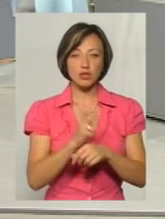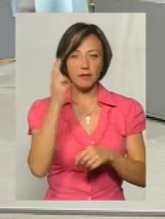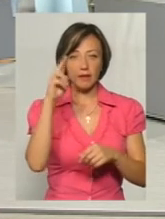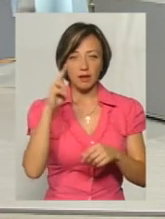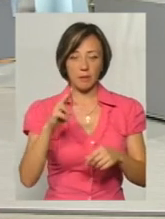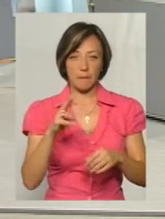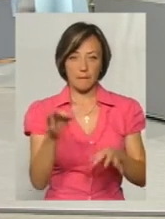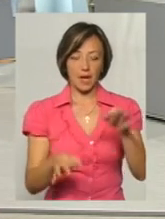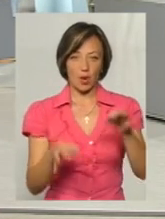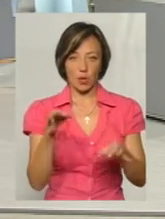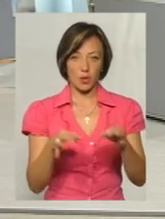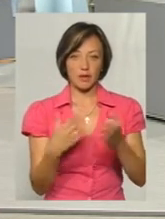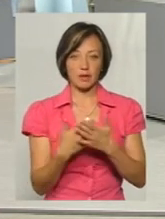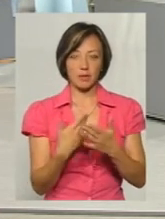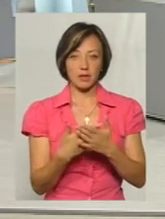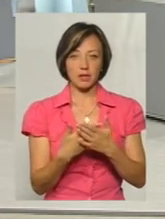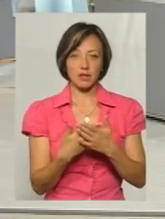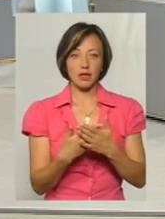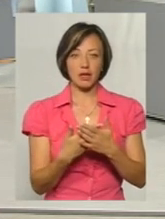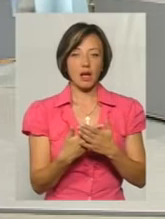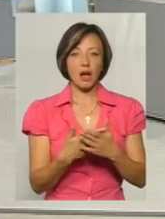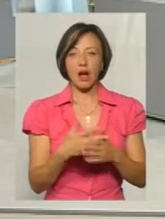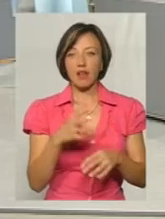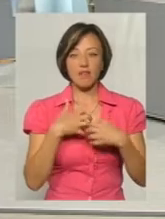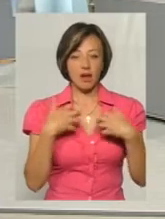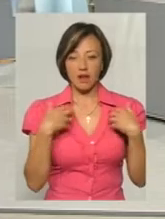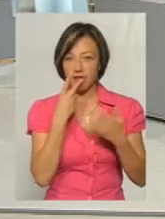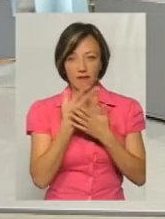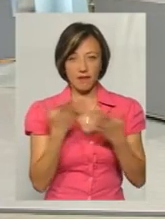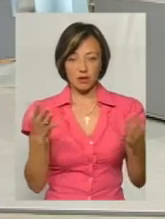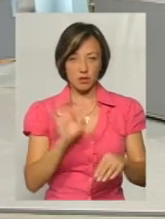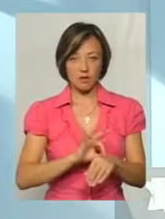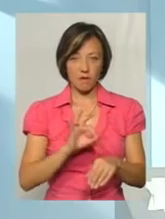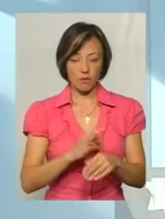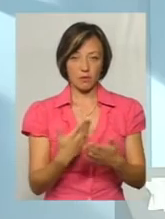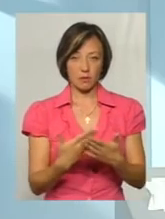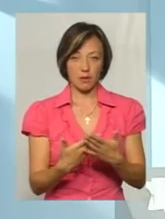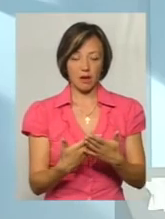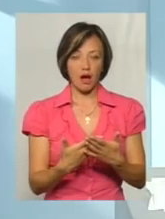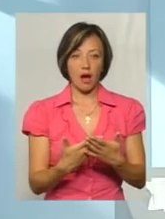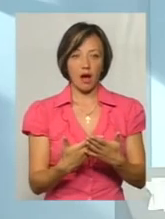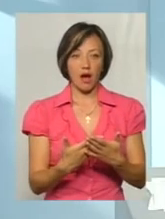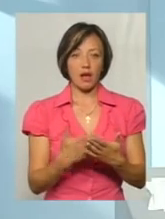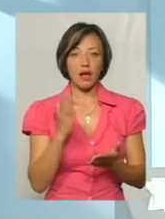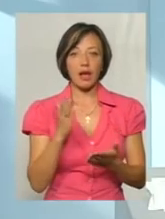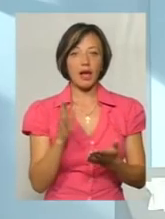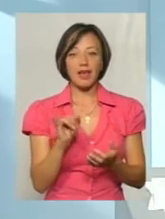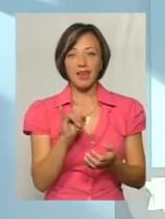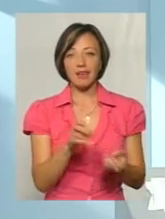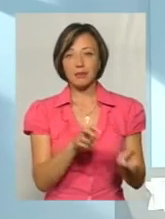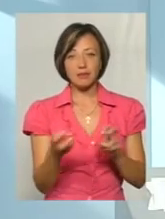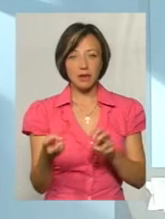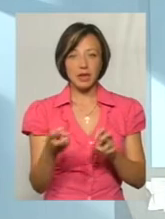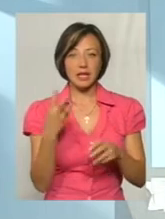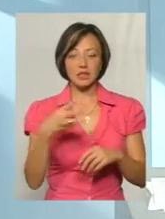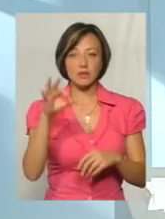фауні. При цьому тварини клінічно не проявляються захворювання, І летальність невисока,